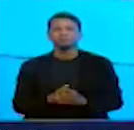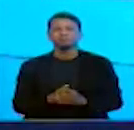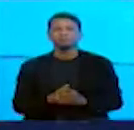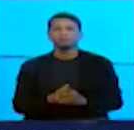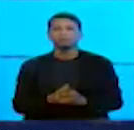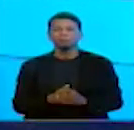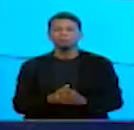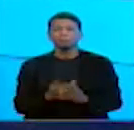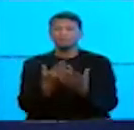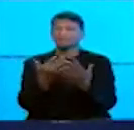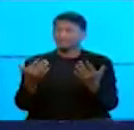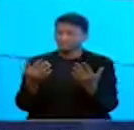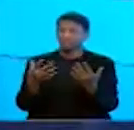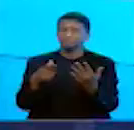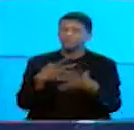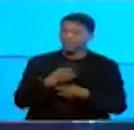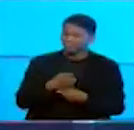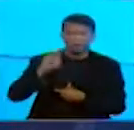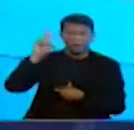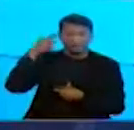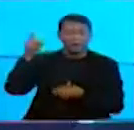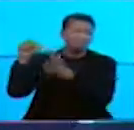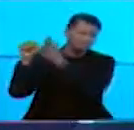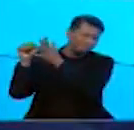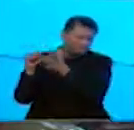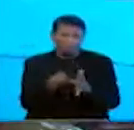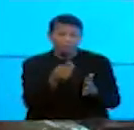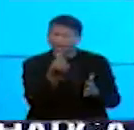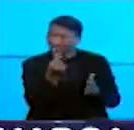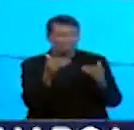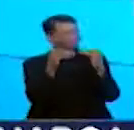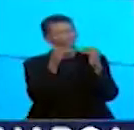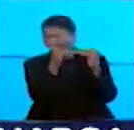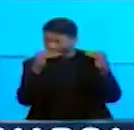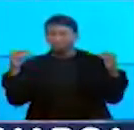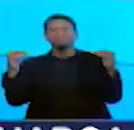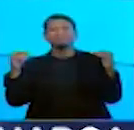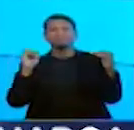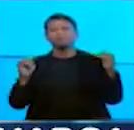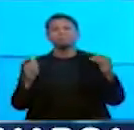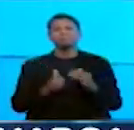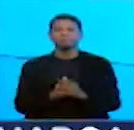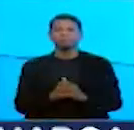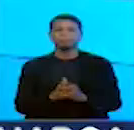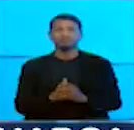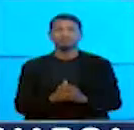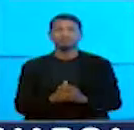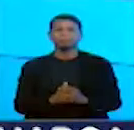Warga berharap pemerintah membantu untuk menstabilkan harga dari pemasok agar harga komoditi pokok di pasaran kembali stabil.